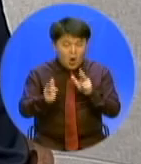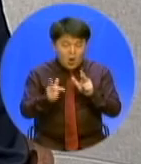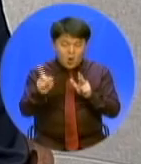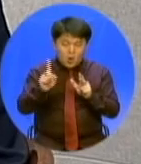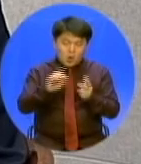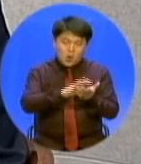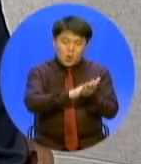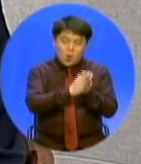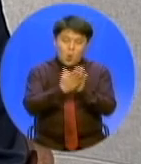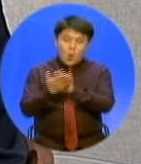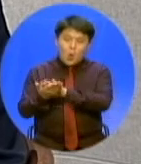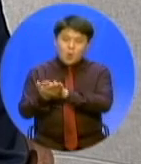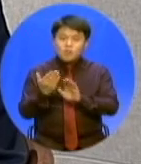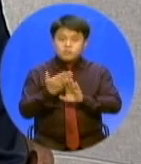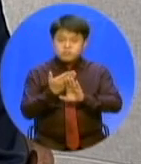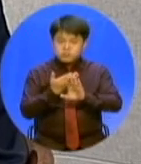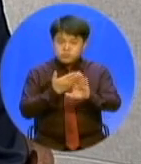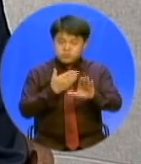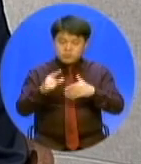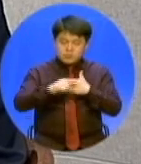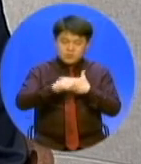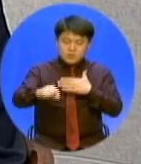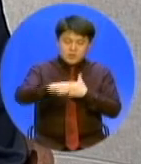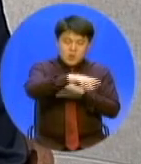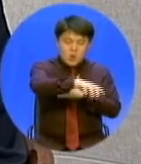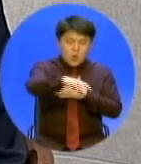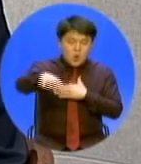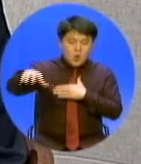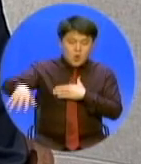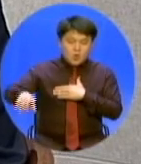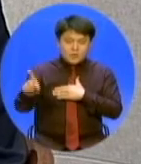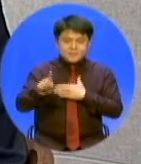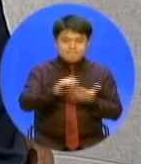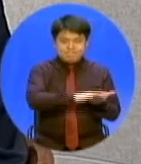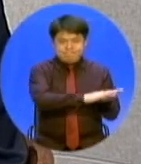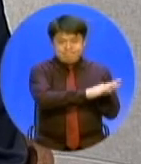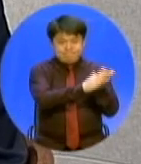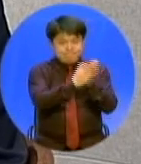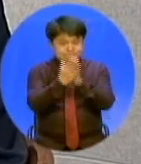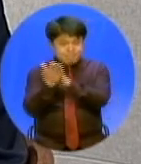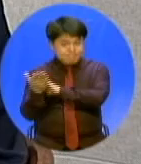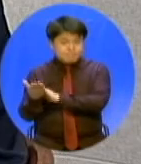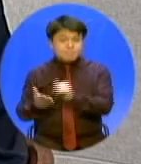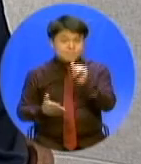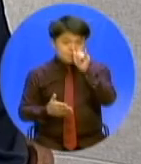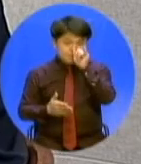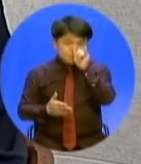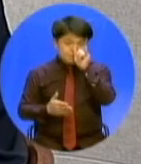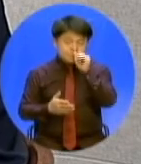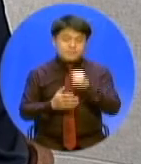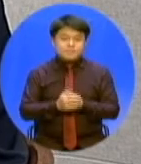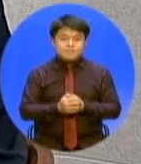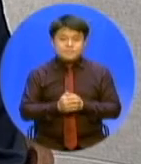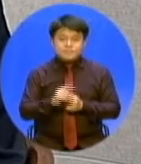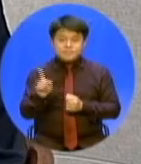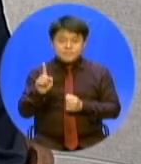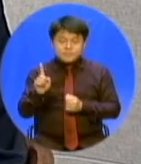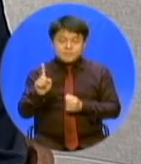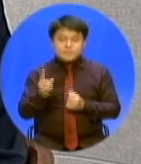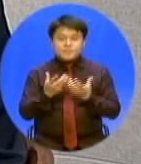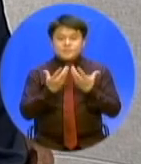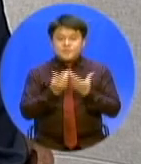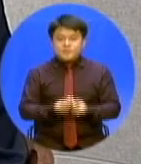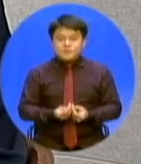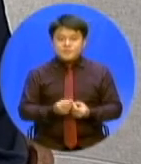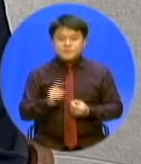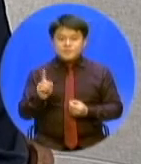산업의 어떤 변화가 가져오면서 네. 지역의 변화, 큰 변화를 가져오는 경우가 있습니다. 네. 그 대표적인 것이